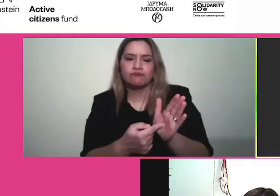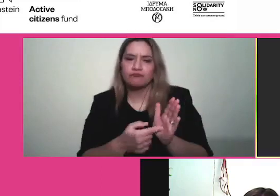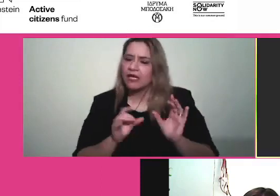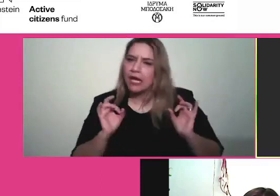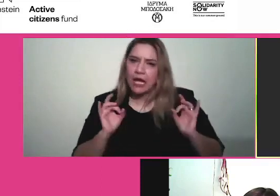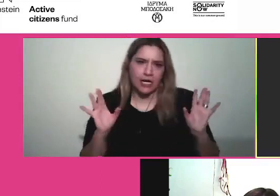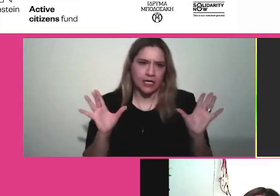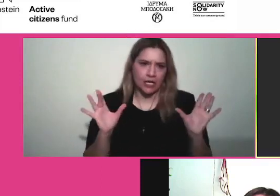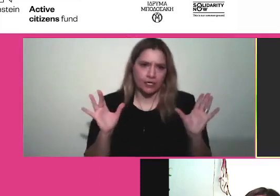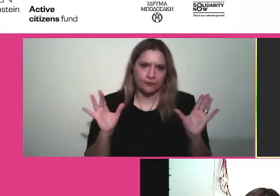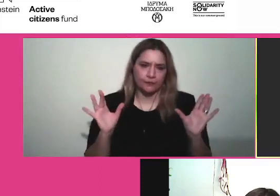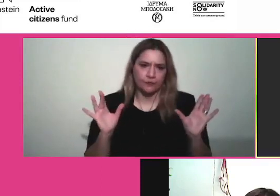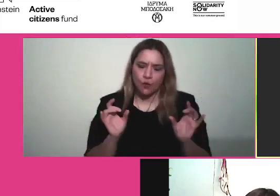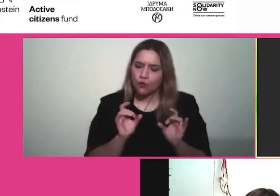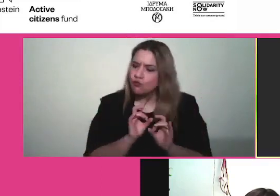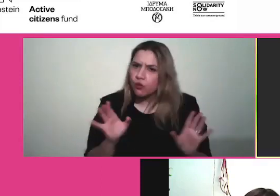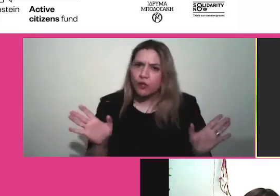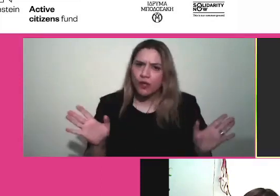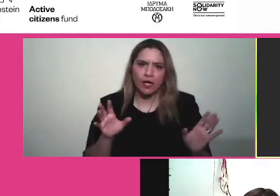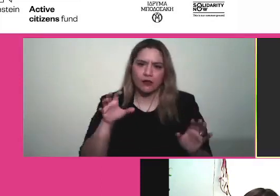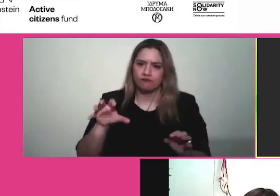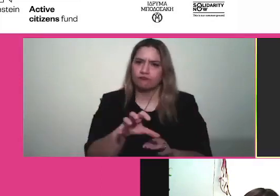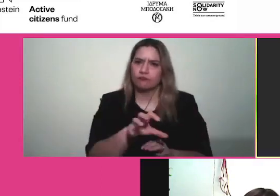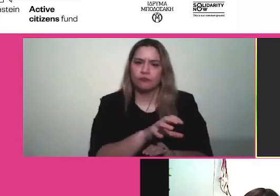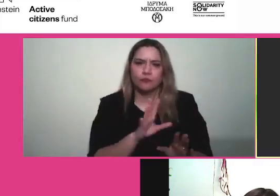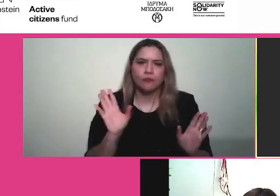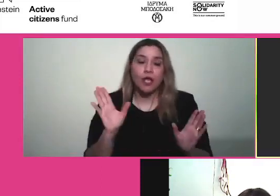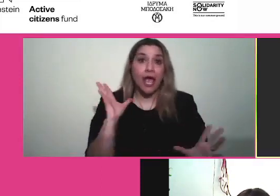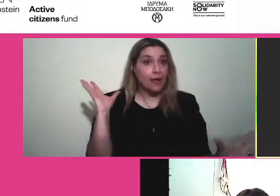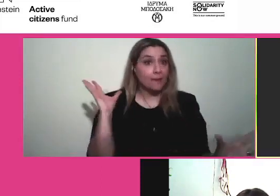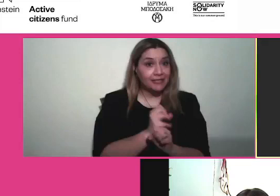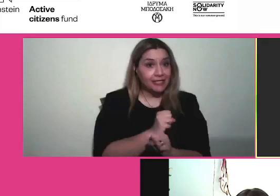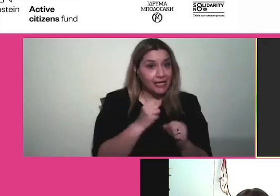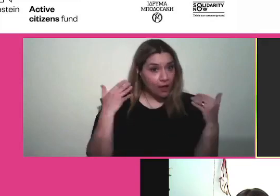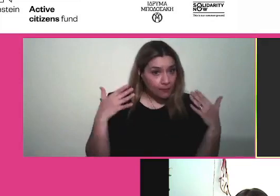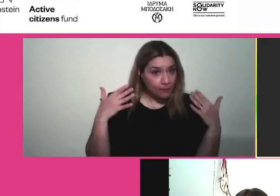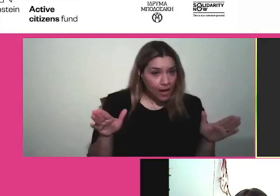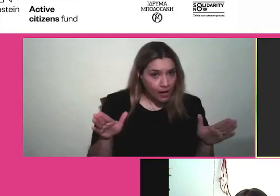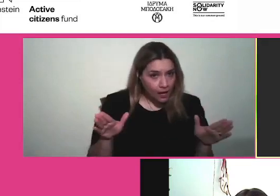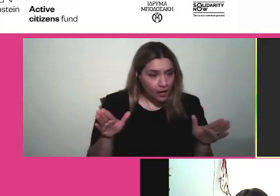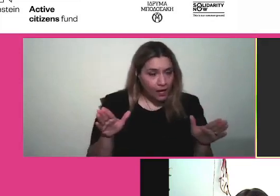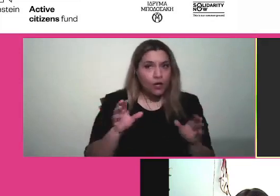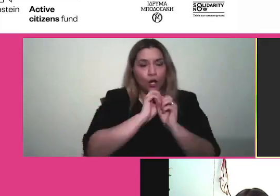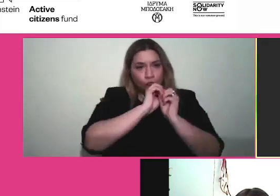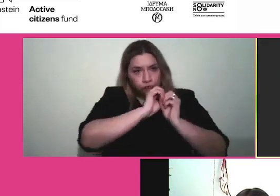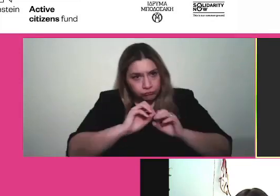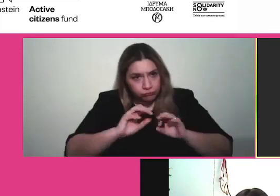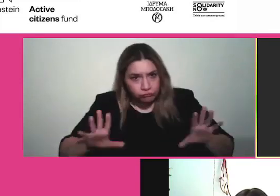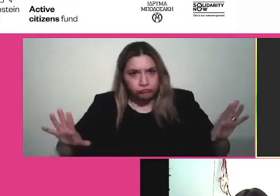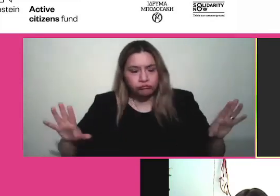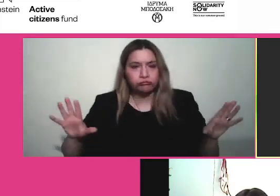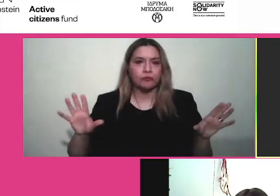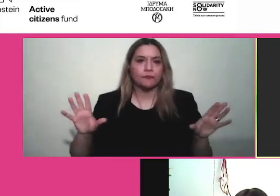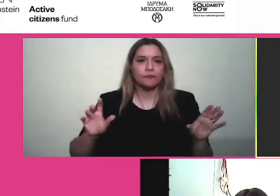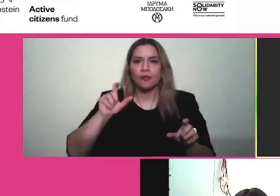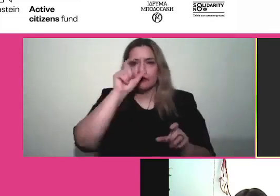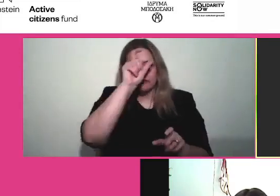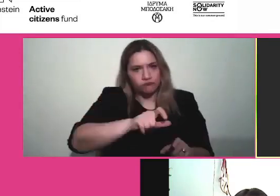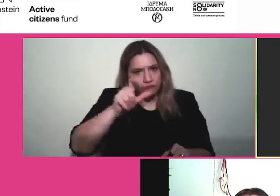και δεν ήταν πουθενά. Μετά από κάθε επιτυχία που ακουγόταν για τον κάθε